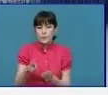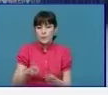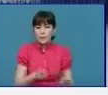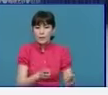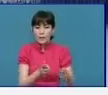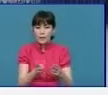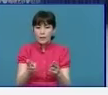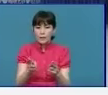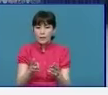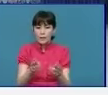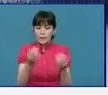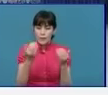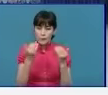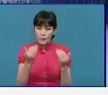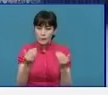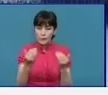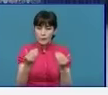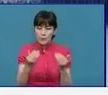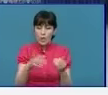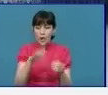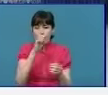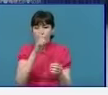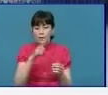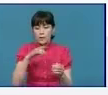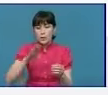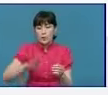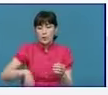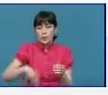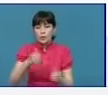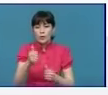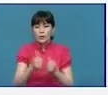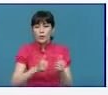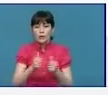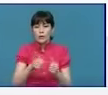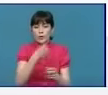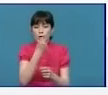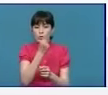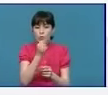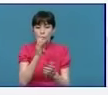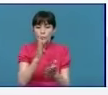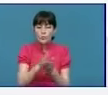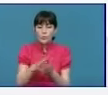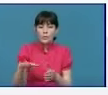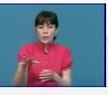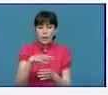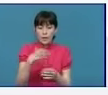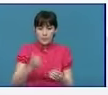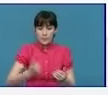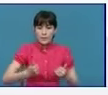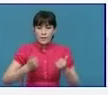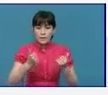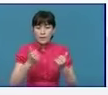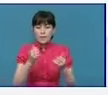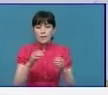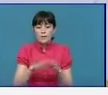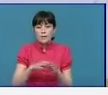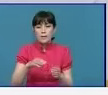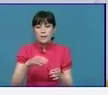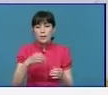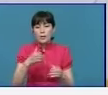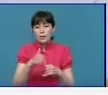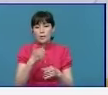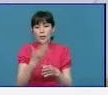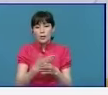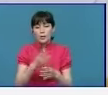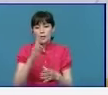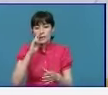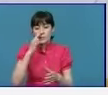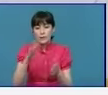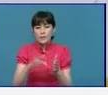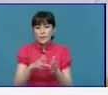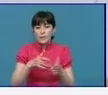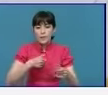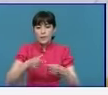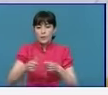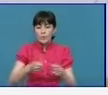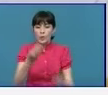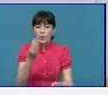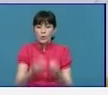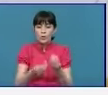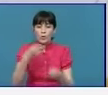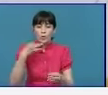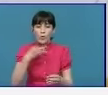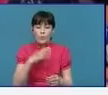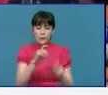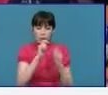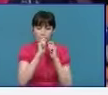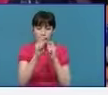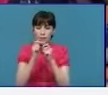айдынында қалықтап, биылғы маусымның соңғы жарысында жүлделі болу үшін барын салуда. Жарыстың бас демеуші Шымкент қаласы әкімдігі ойыншыларға қомақты